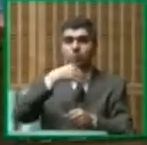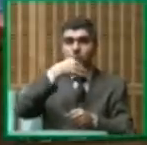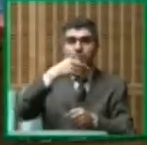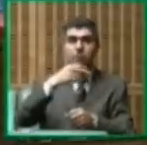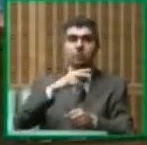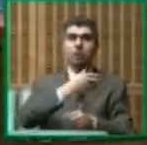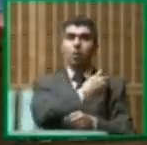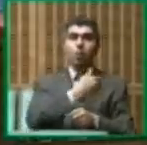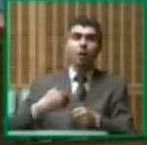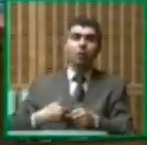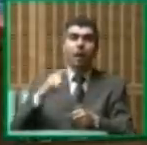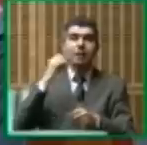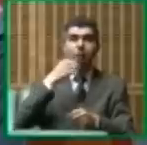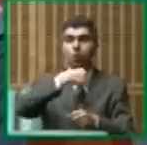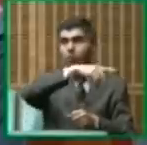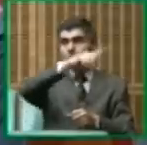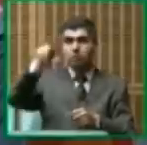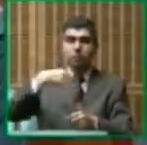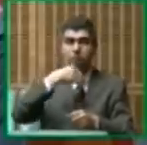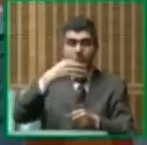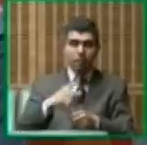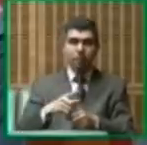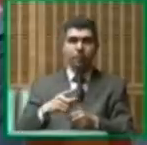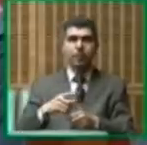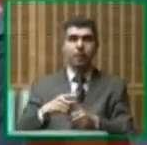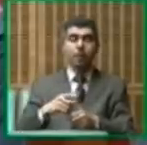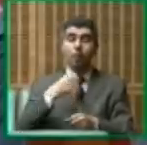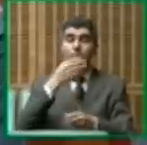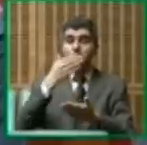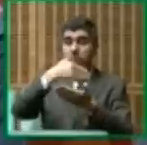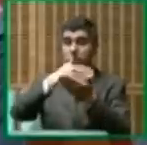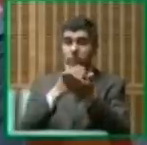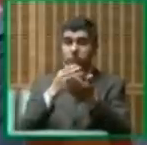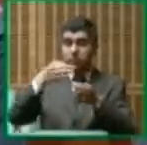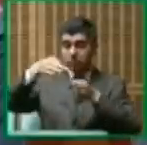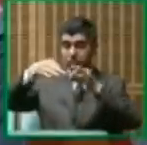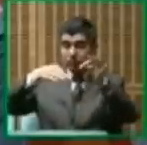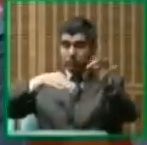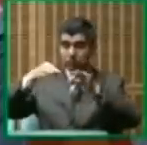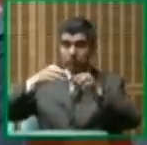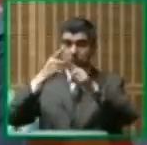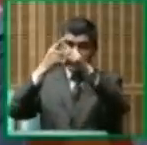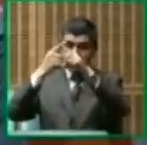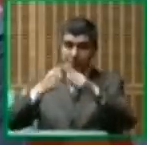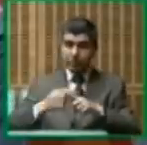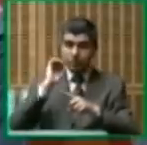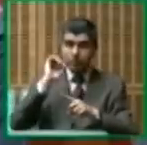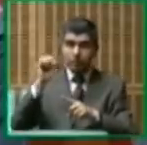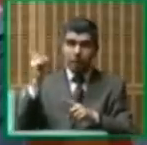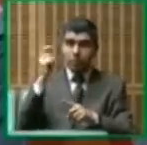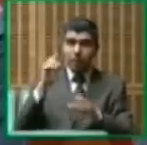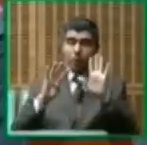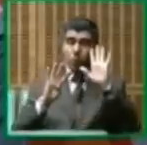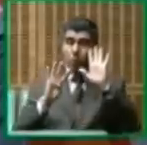الأمور الهامة جدا. أولا، تأكد على انتظامية إجراء الإحصاء العام للسكان والسكنة في نفس الشهر، أي